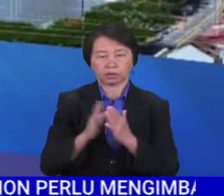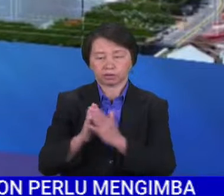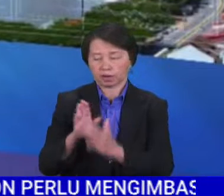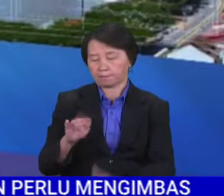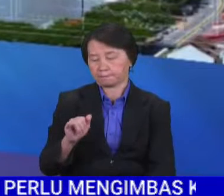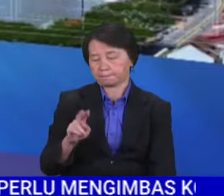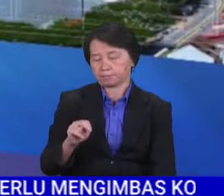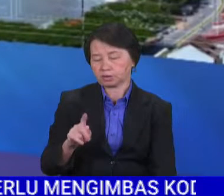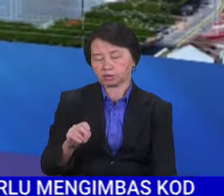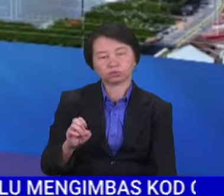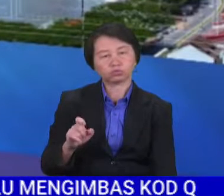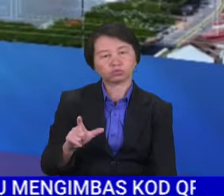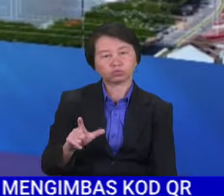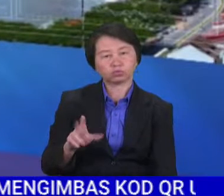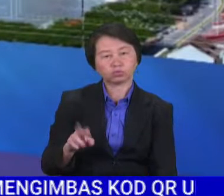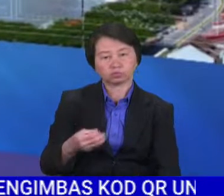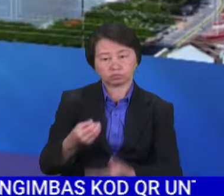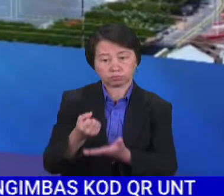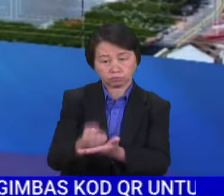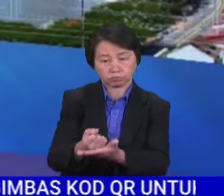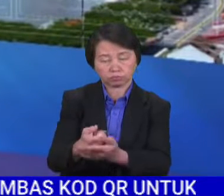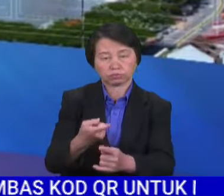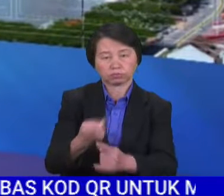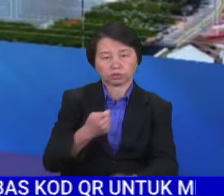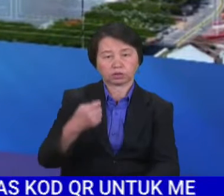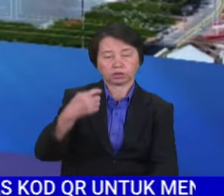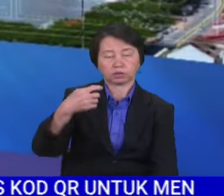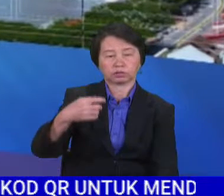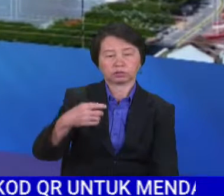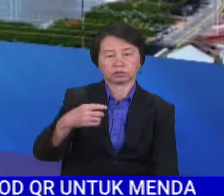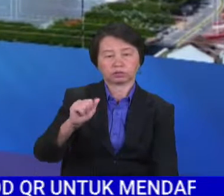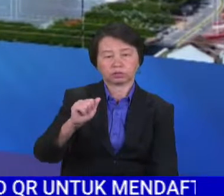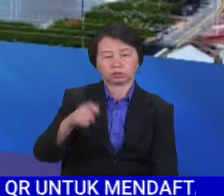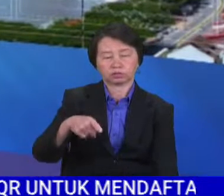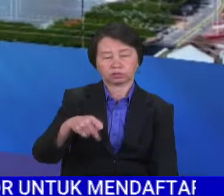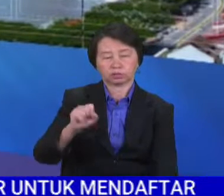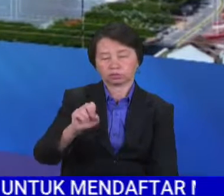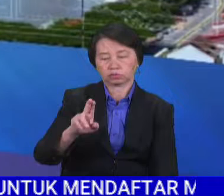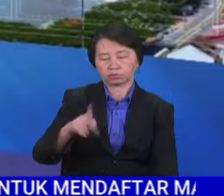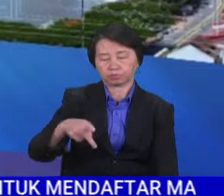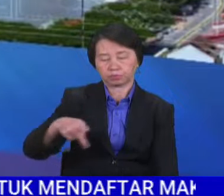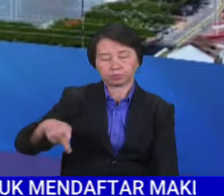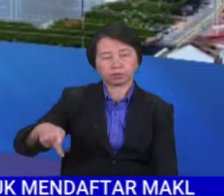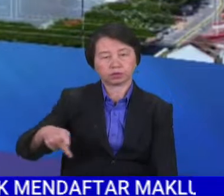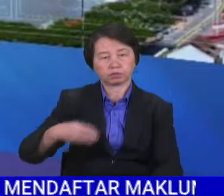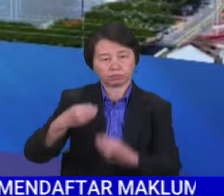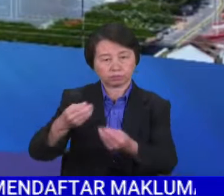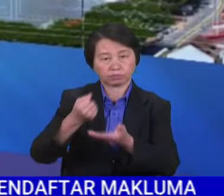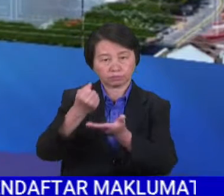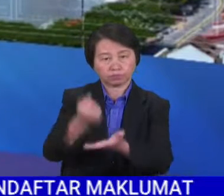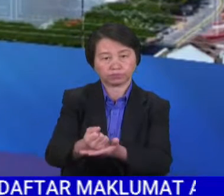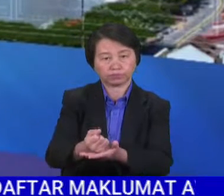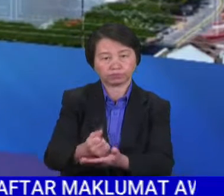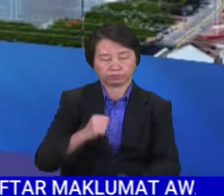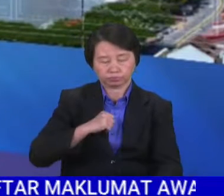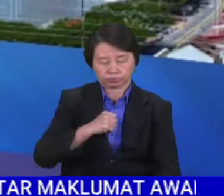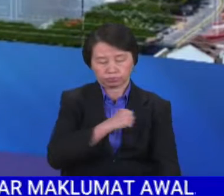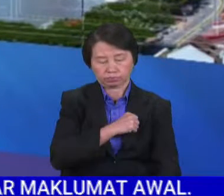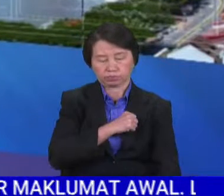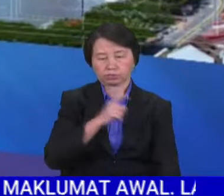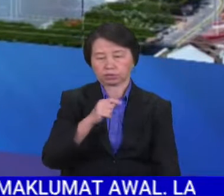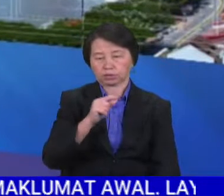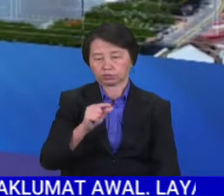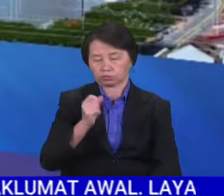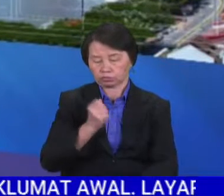Bintulu menerima insentif daripada Fathir ayat berstatus Rawa siupp cawangan PIN dulu ahli dewan undangan negeri